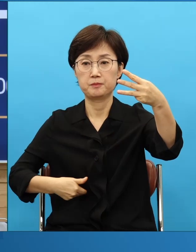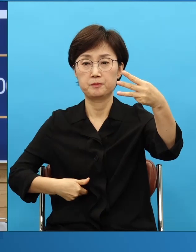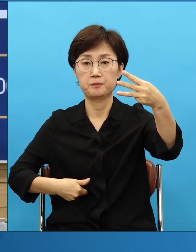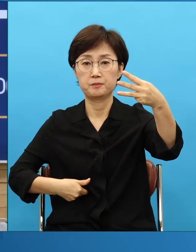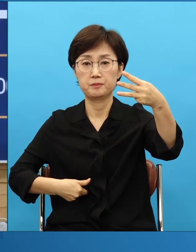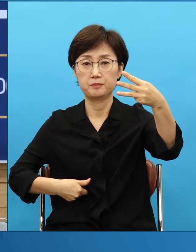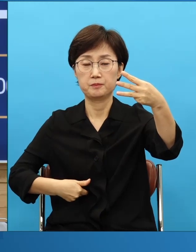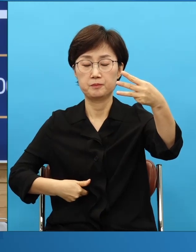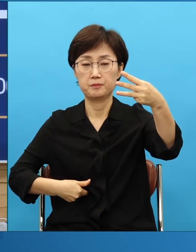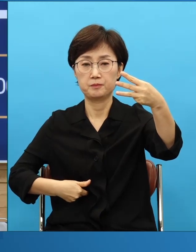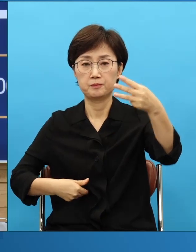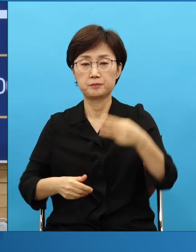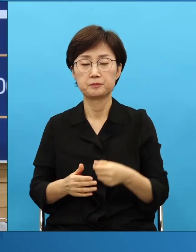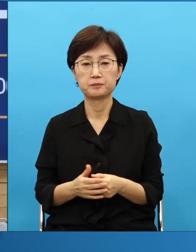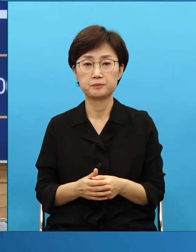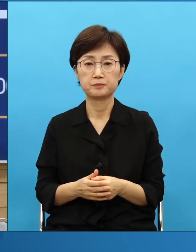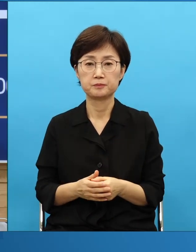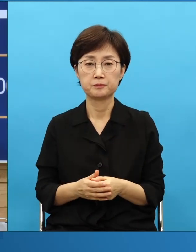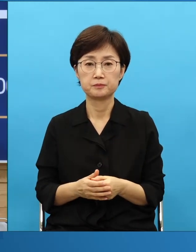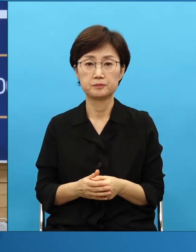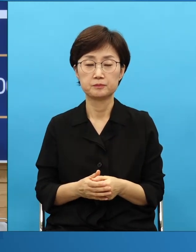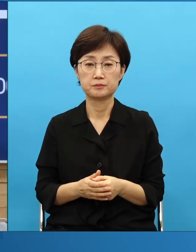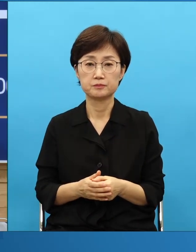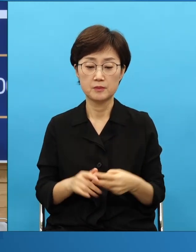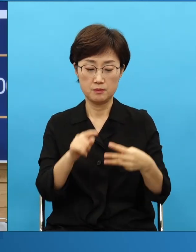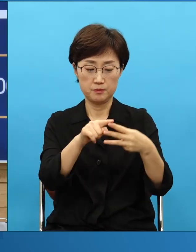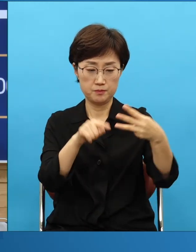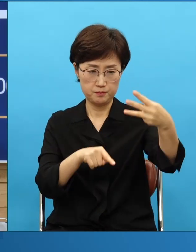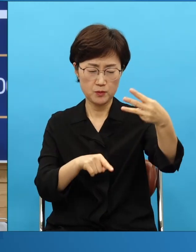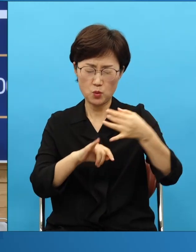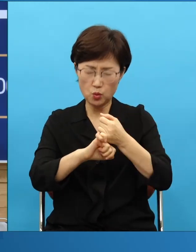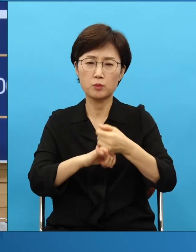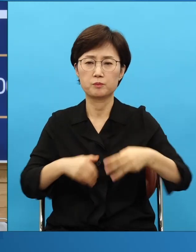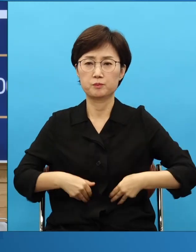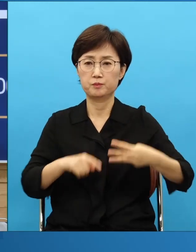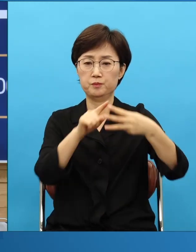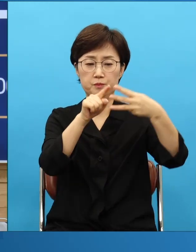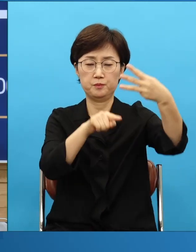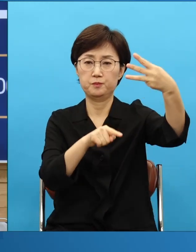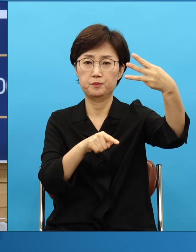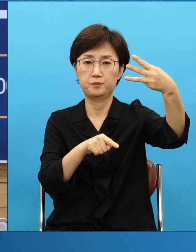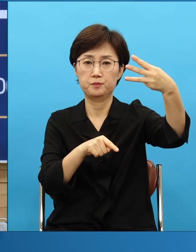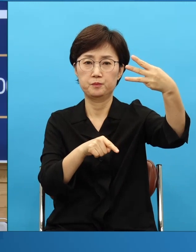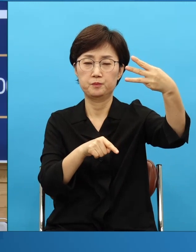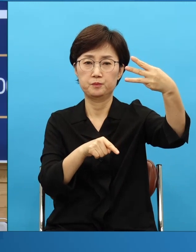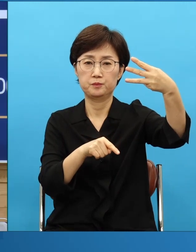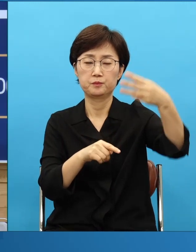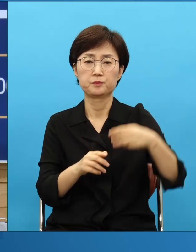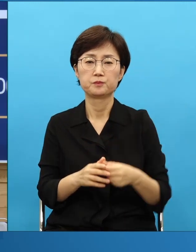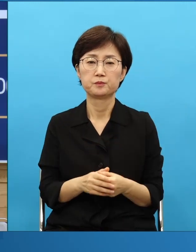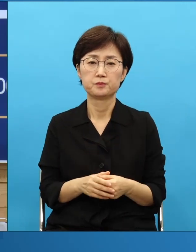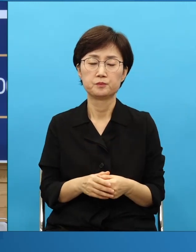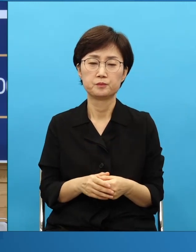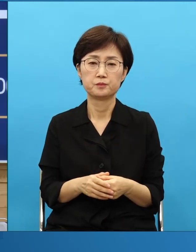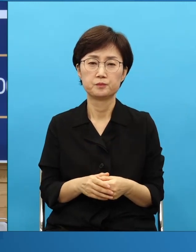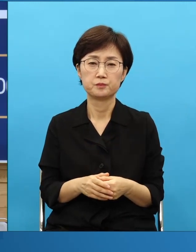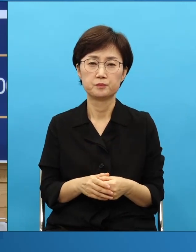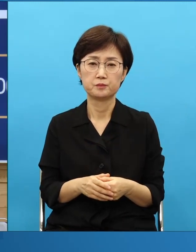be aligned. 여러분도 마찬가지 세 가지가 맞아야 돼요. And it's the same thing for you. Three things has to come